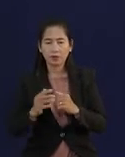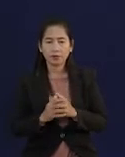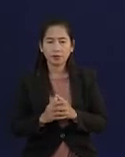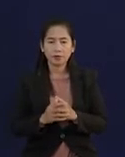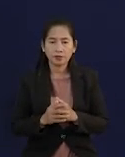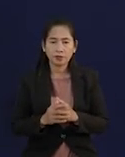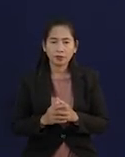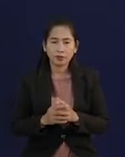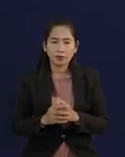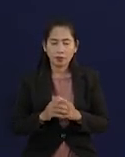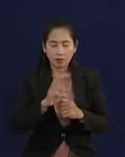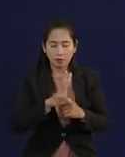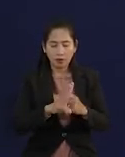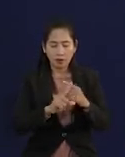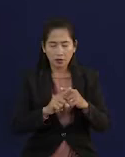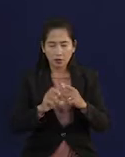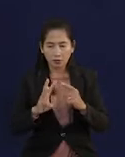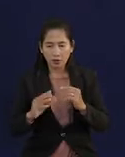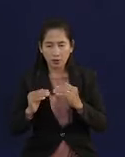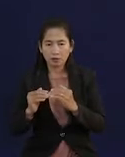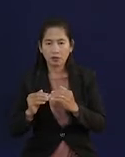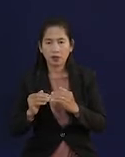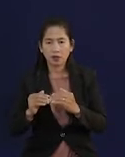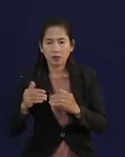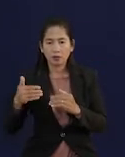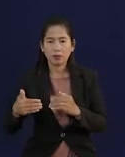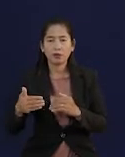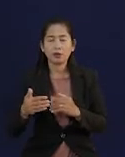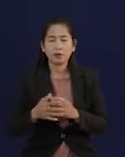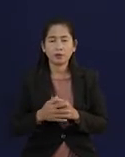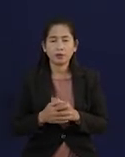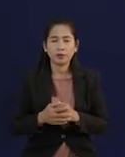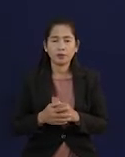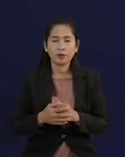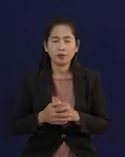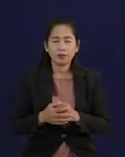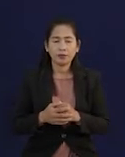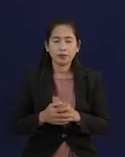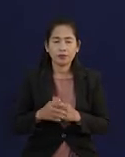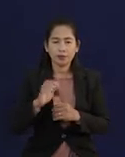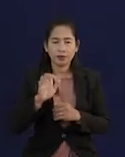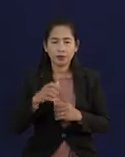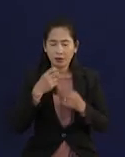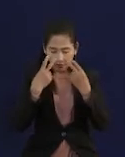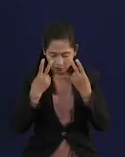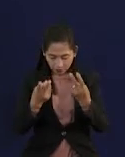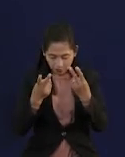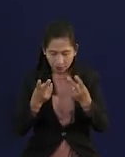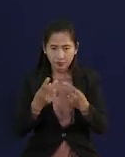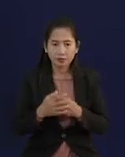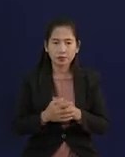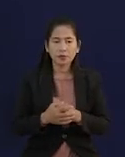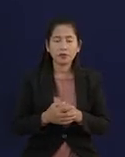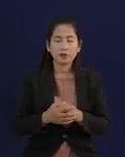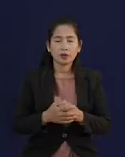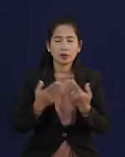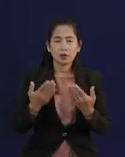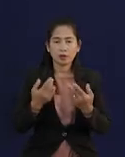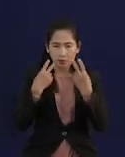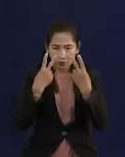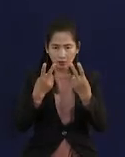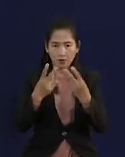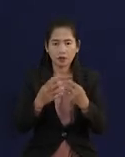Bấy. Bấy bấy đón. Pram buồn. Chà, thấy chứ con? Tỏ, từ